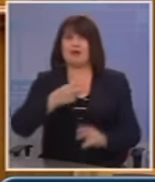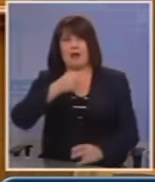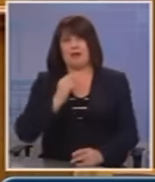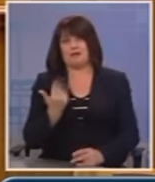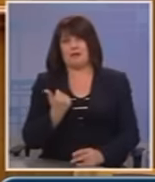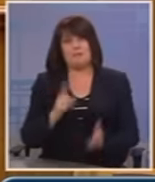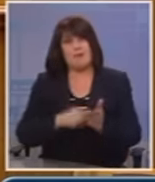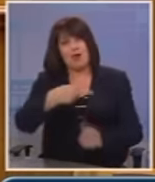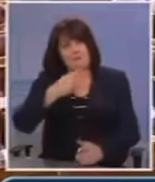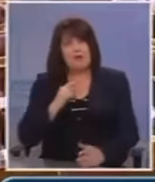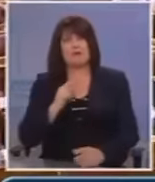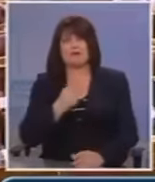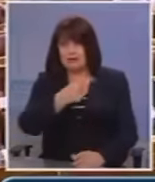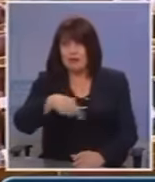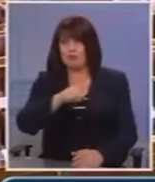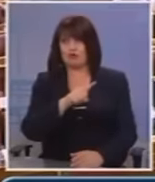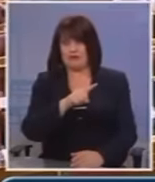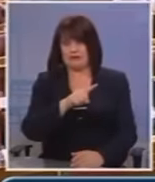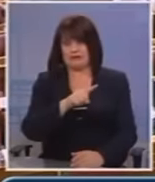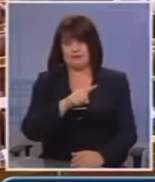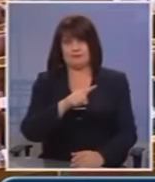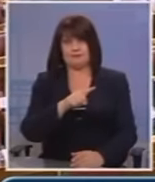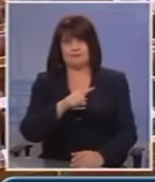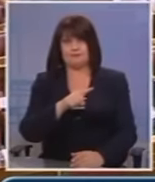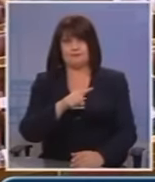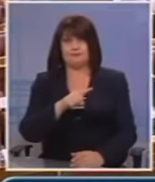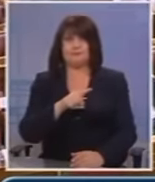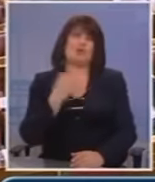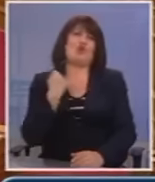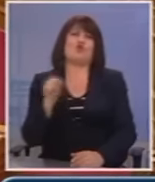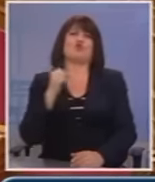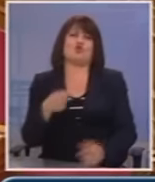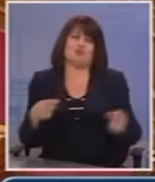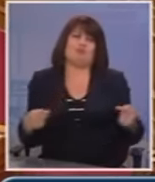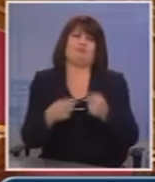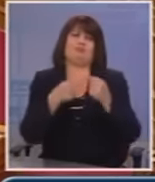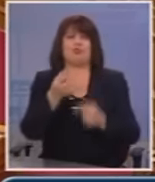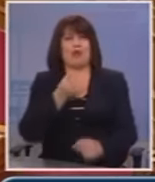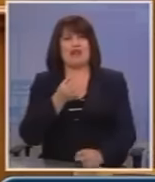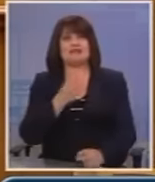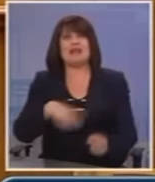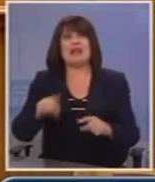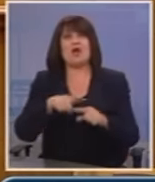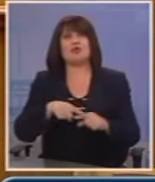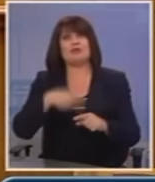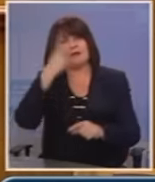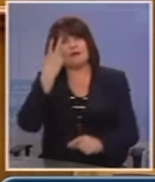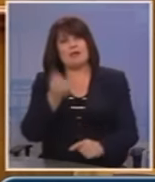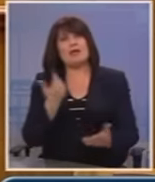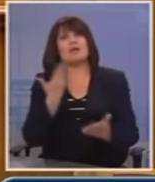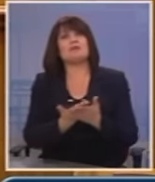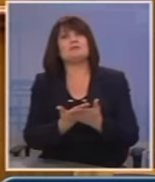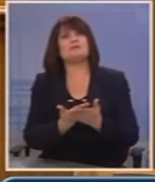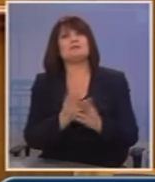αναπάντητα. Από εσάς που γίνεστε ο κήρυκας του όχι και της ρήξης, ο λαός δικαιούται και απαιτεί μερικές